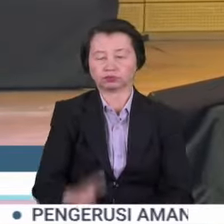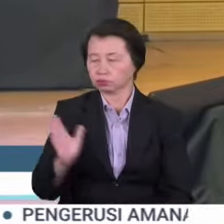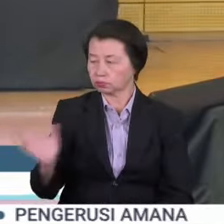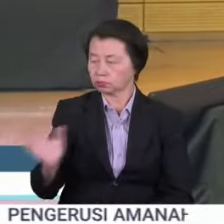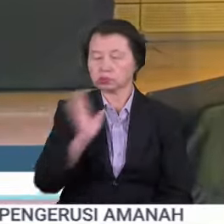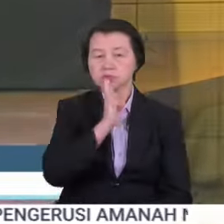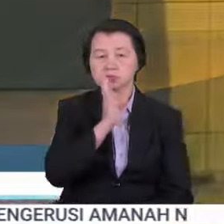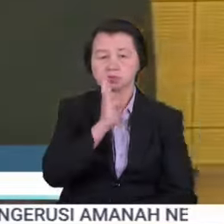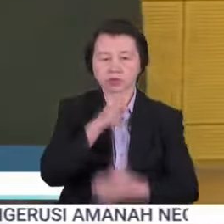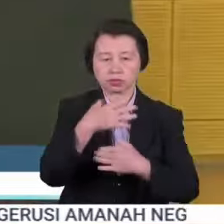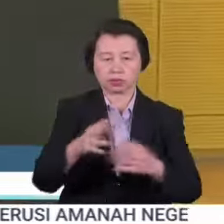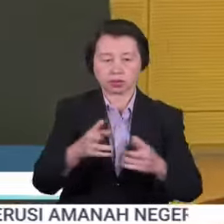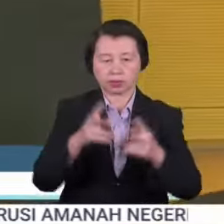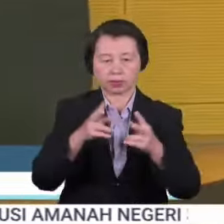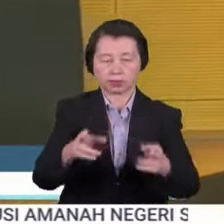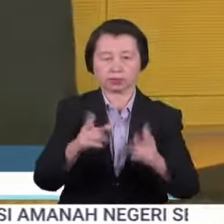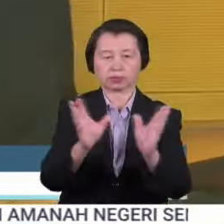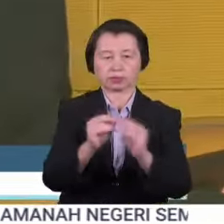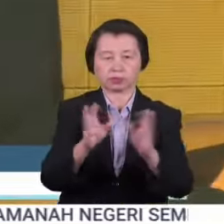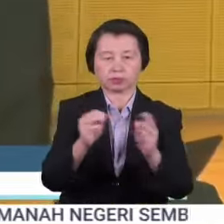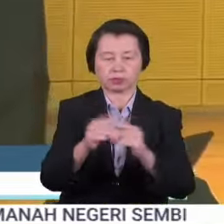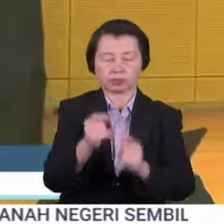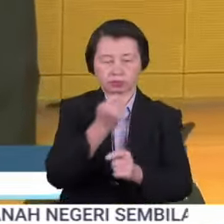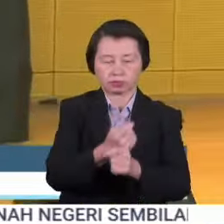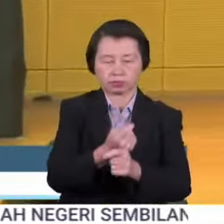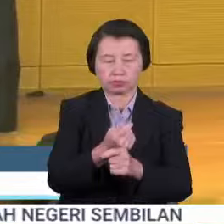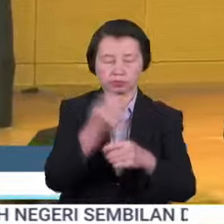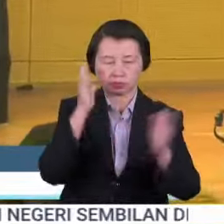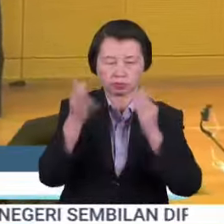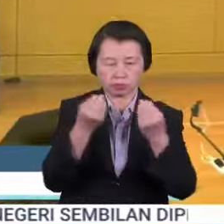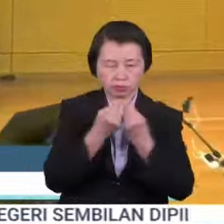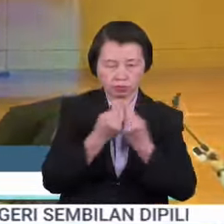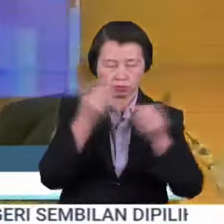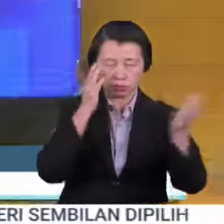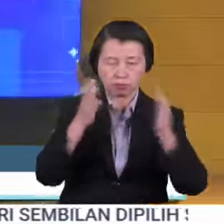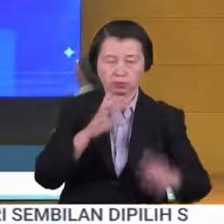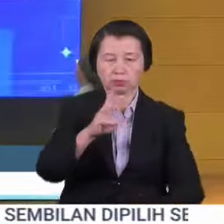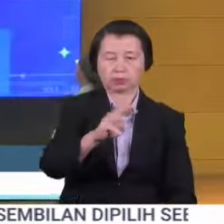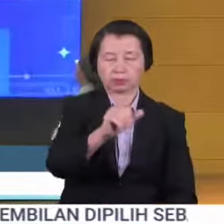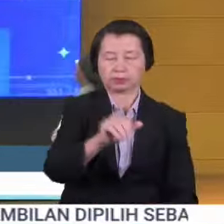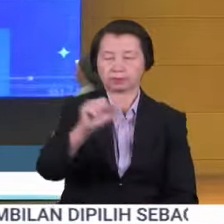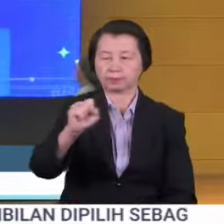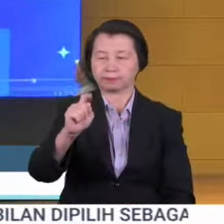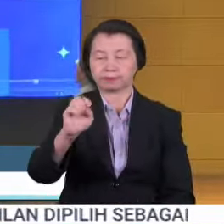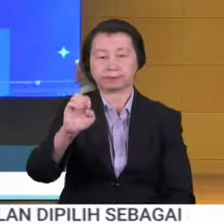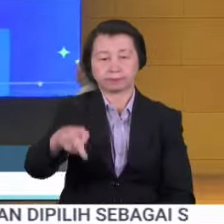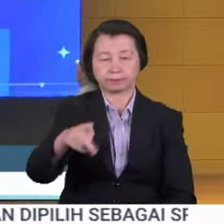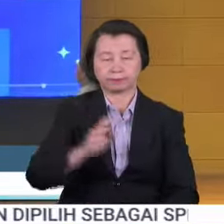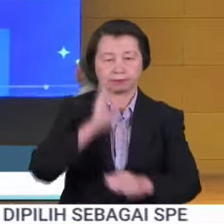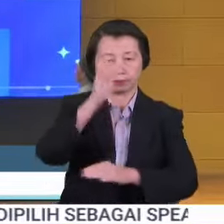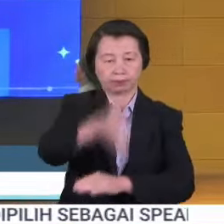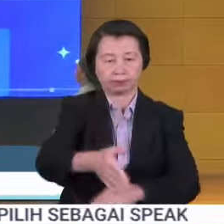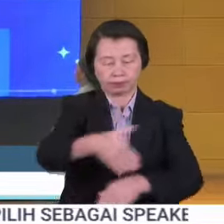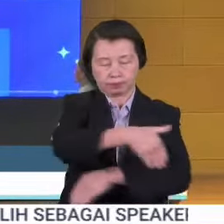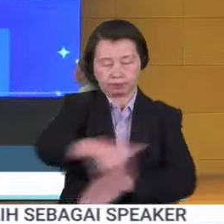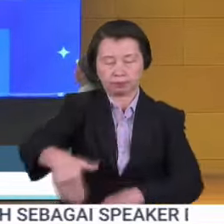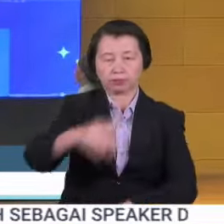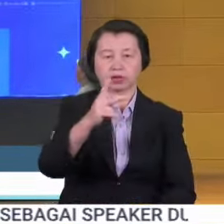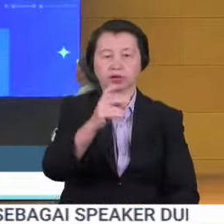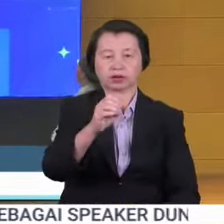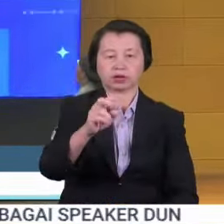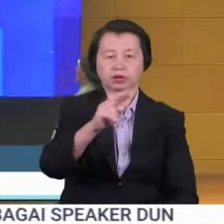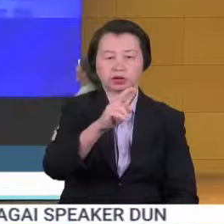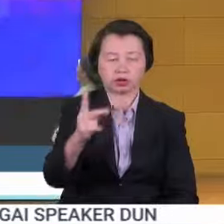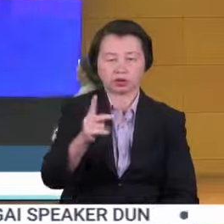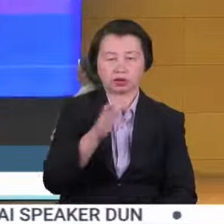Beliau berkata demikian selepas perasmian Persidangan Statistik Malaysia MyStats ke-10 bertemakan merentasi sempadan KDNK